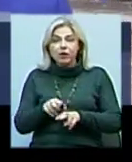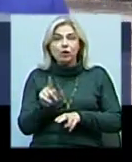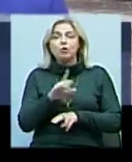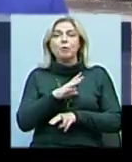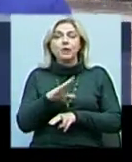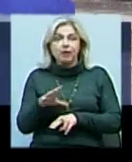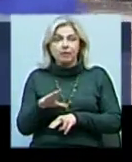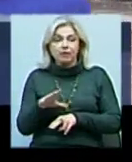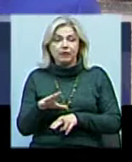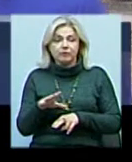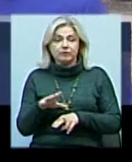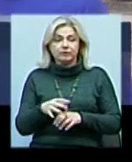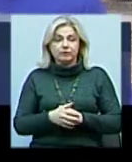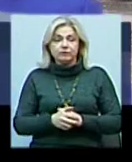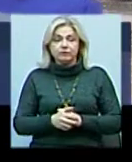було